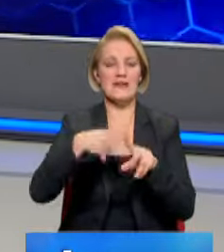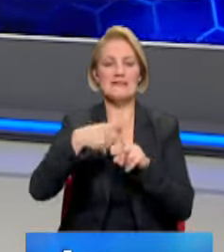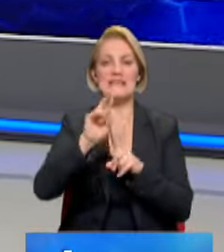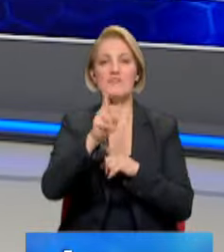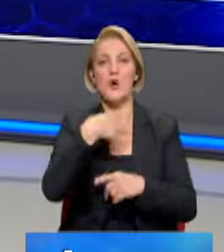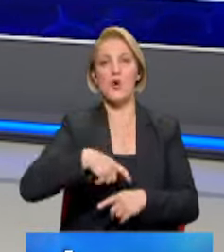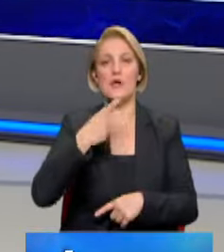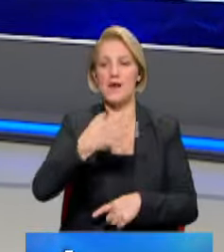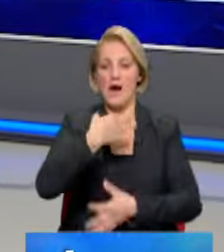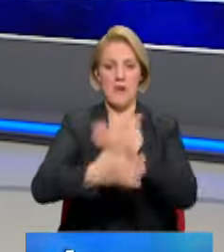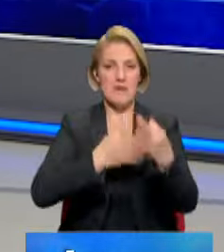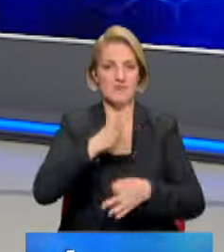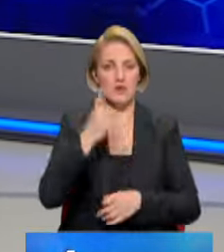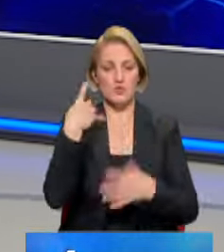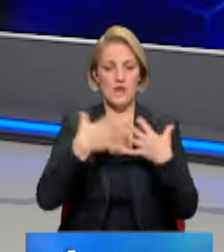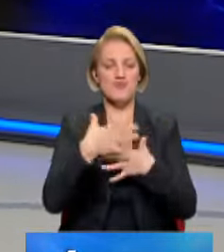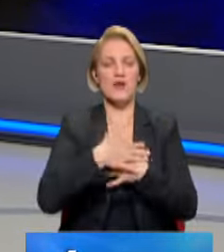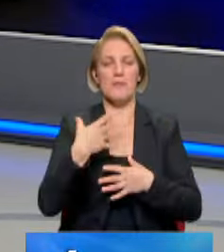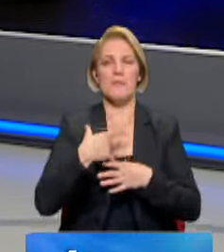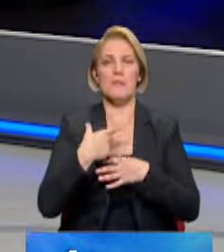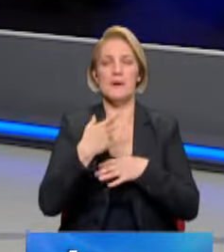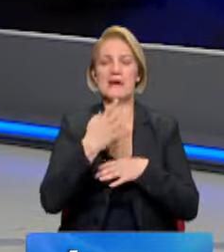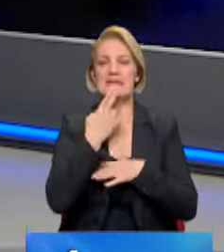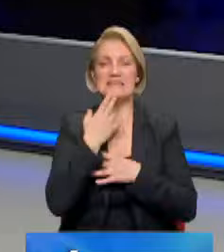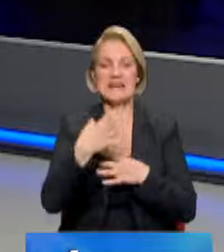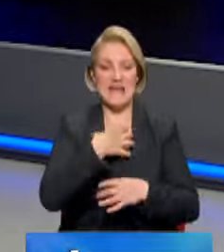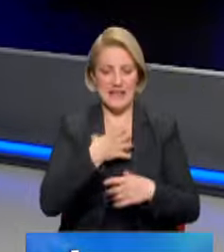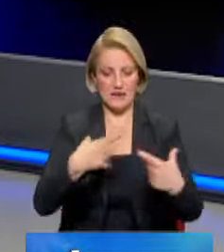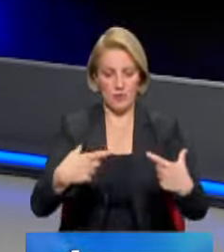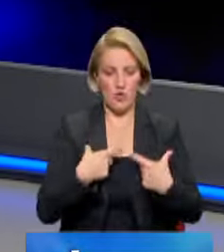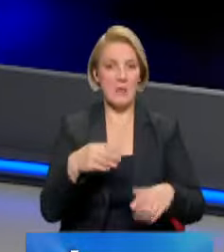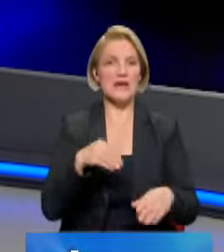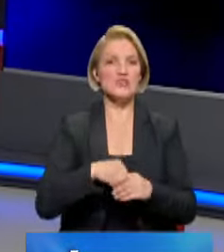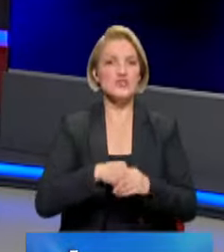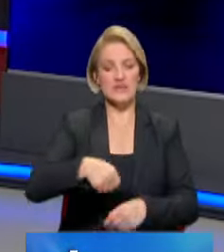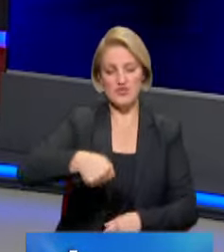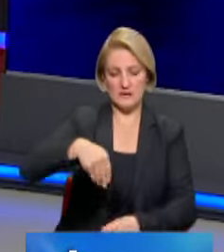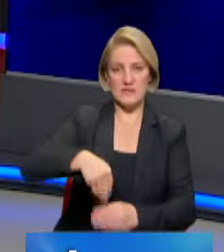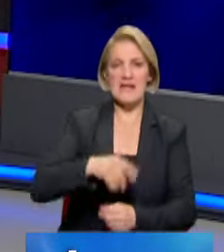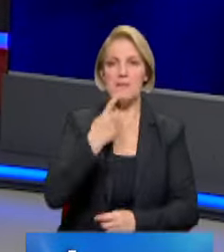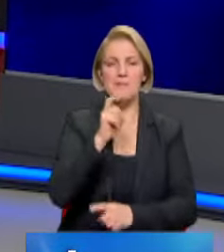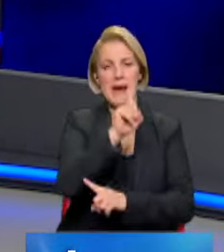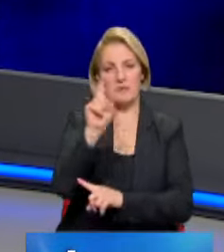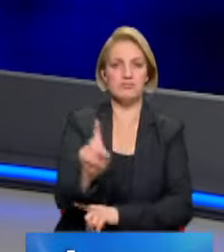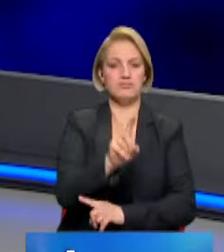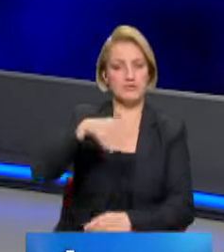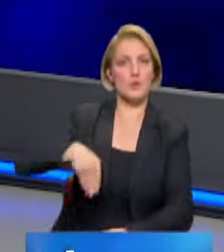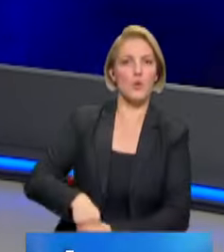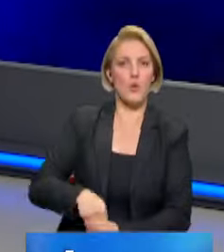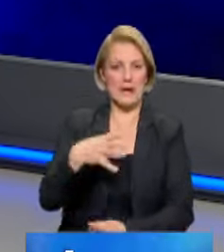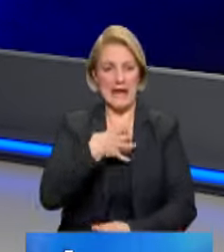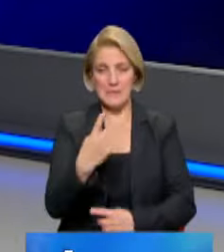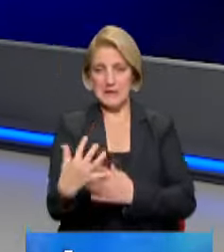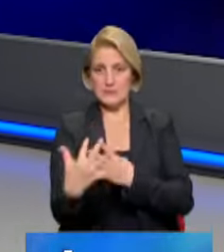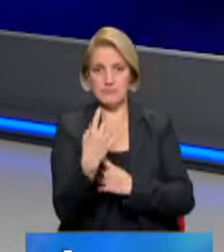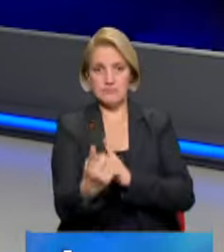bir haberi var. Dün akşam ana haberimizde de izledik. Kadınlar kendilerini bir nebze olsun koruyabilmek adına çantalarında biber gazı taşıyorlar. Kendilerine bir